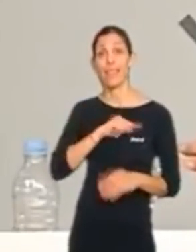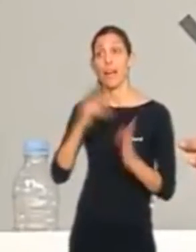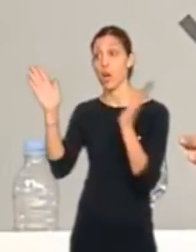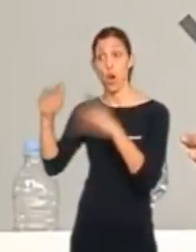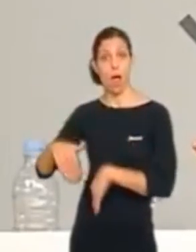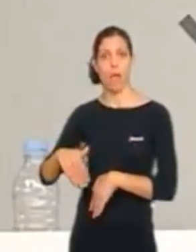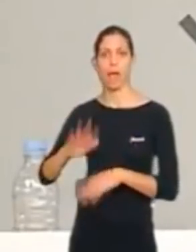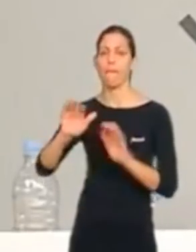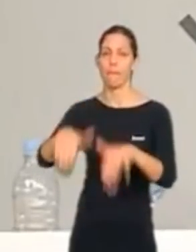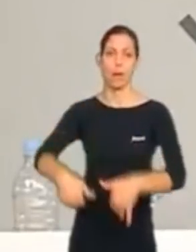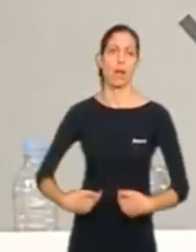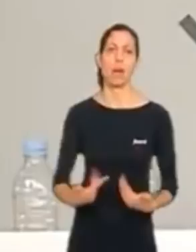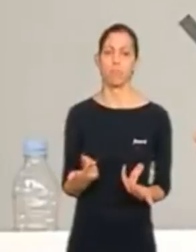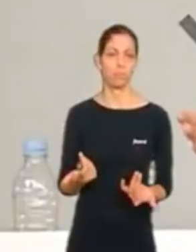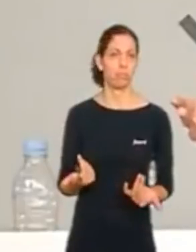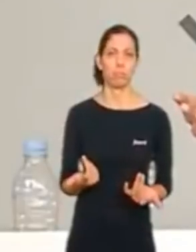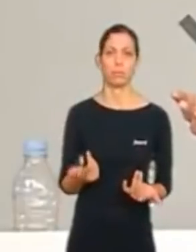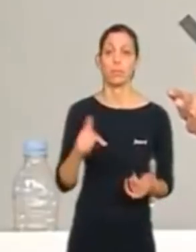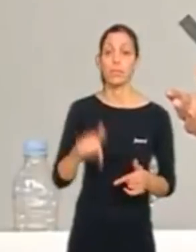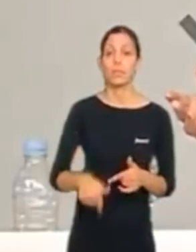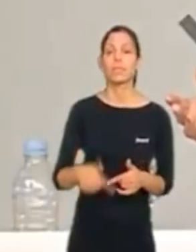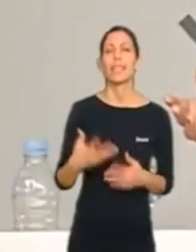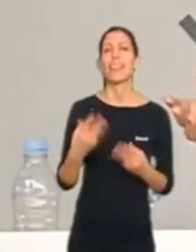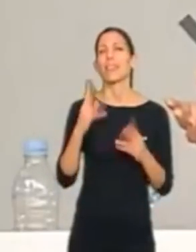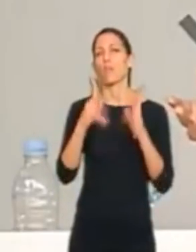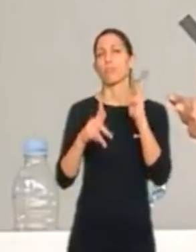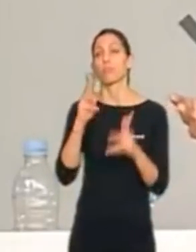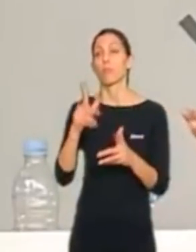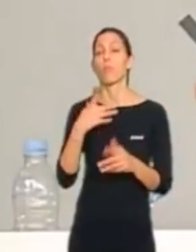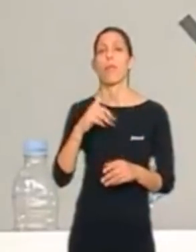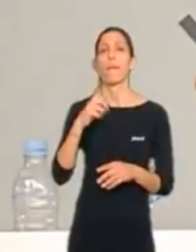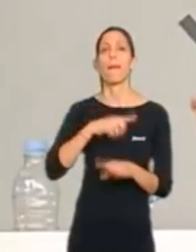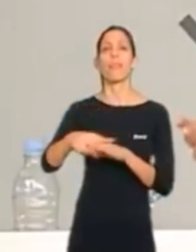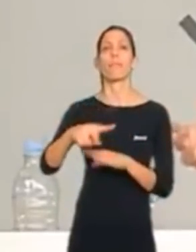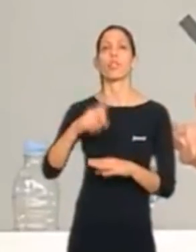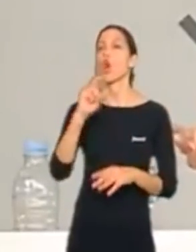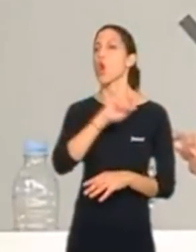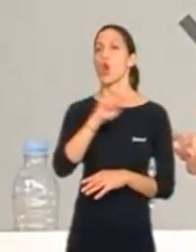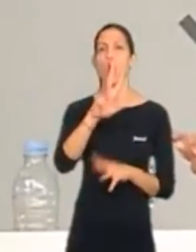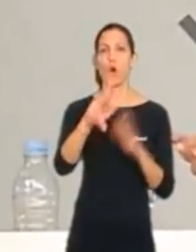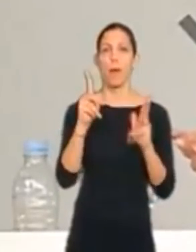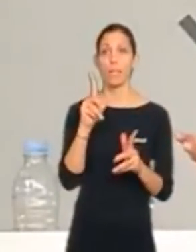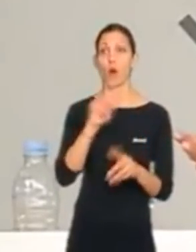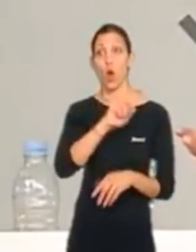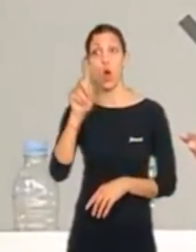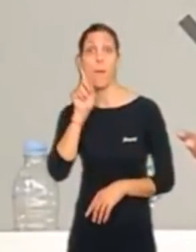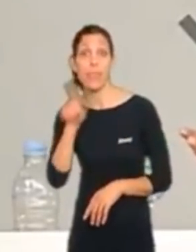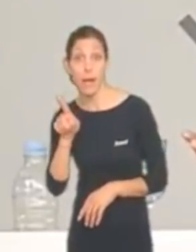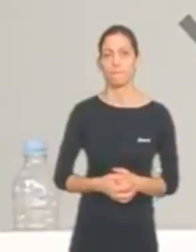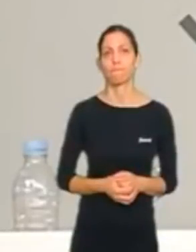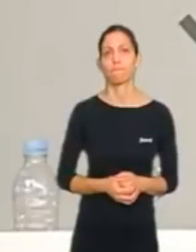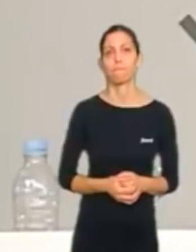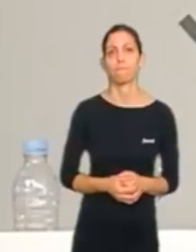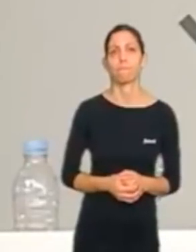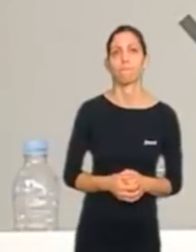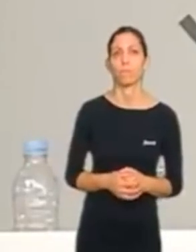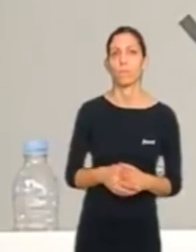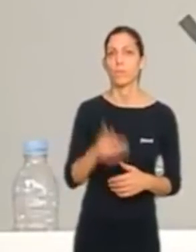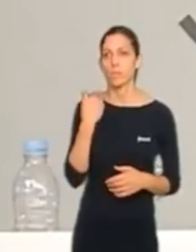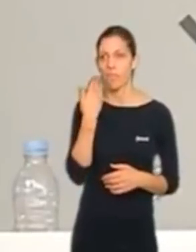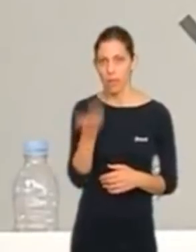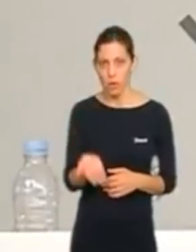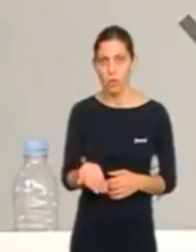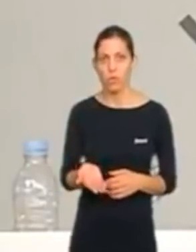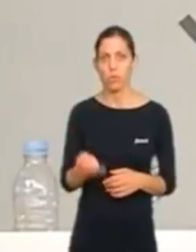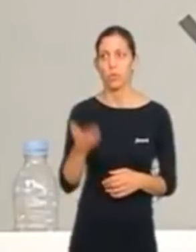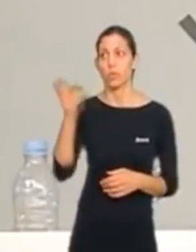aquesta comunitat que pareix que aquí l'únic manament ètic siga no robaràs. Però oiga, el no mentiràs també és un manament ètic. Està lleig